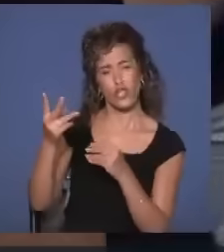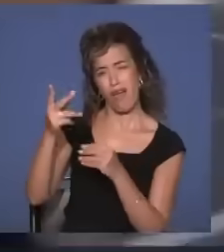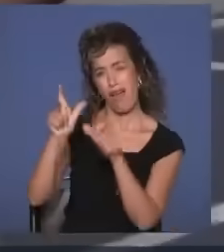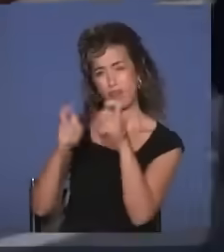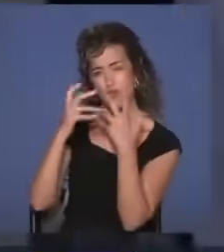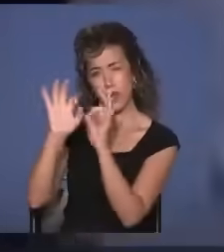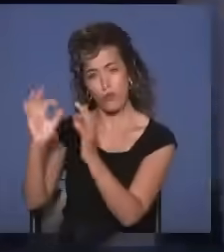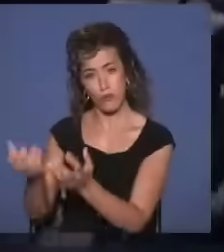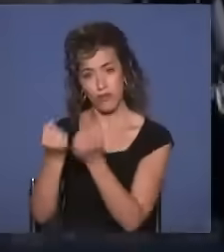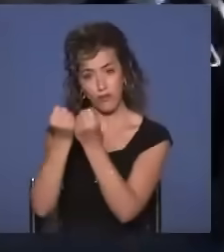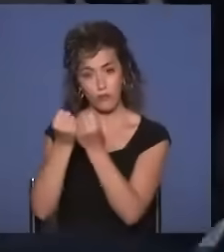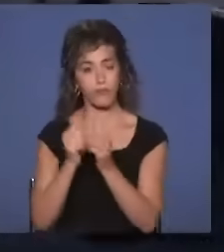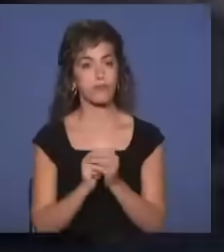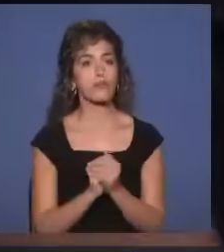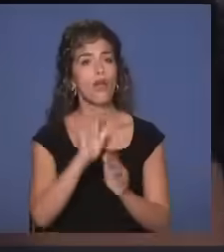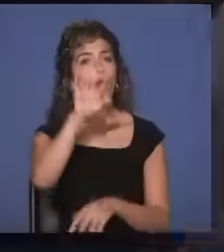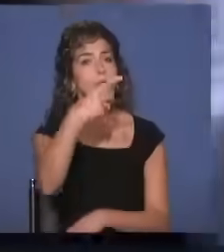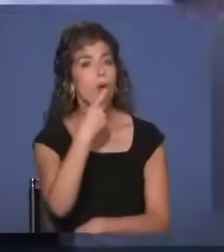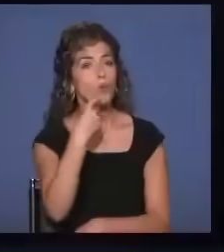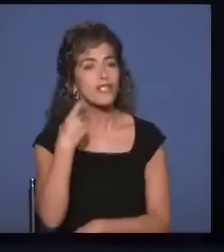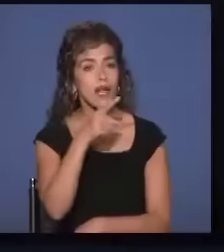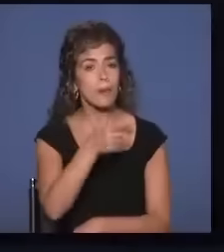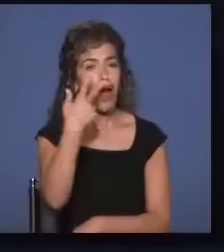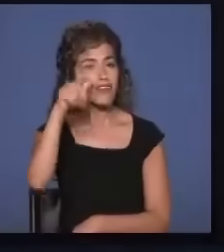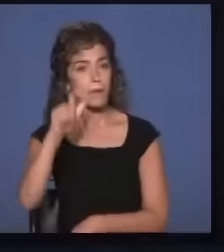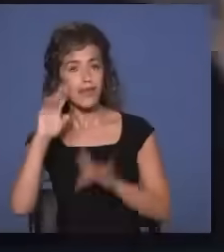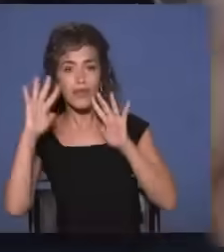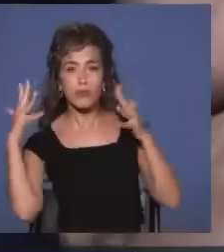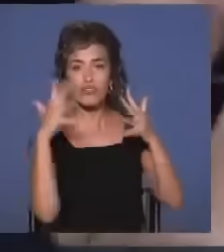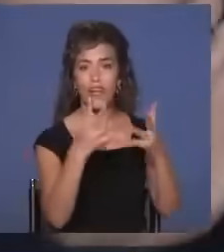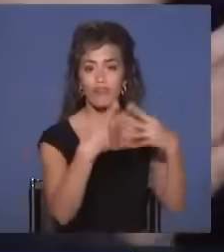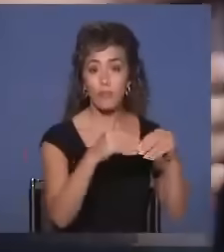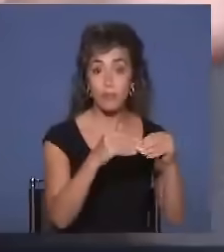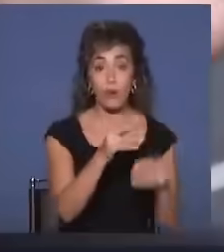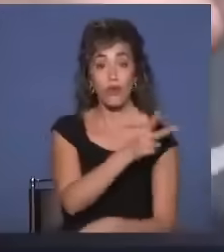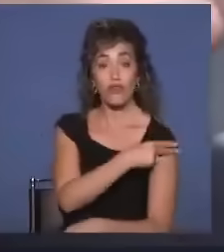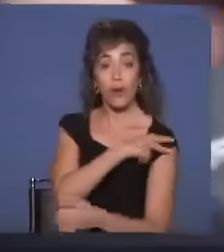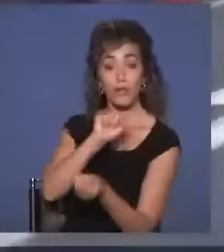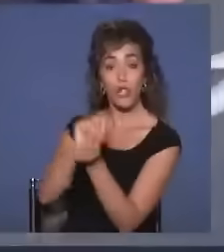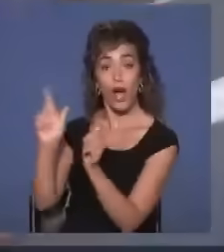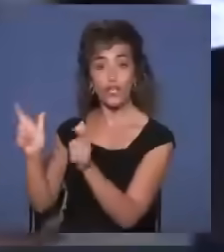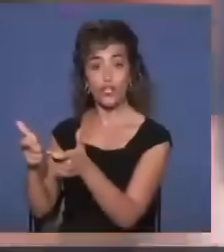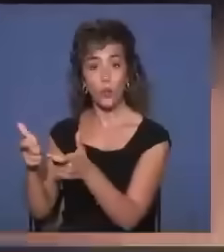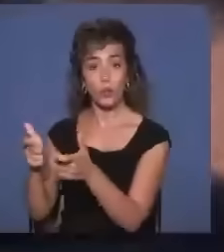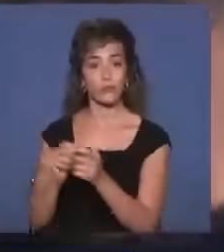אדם בני משפחות חטופים שעמדו במקום למשמרת מחאה ונעצר על ידי המשטרה.